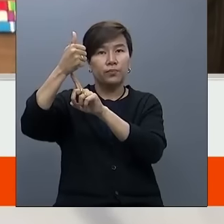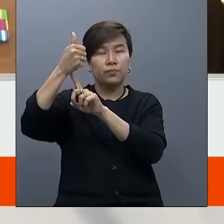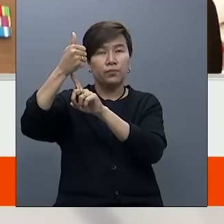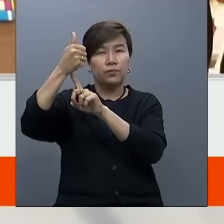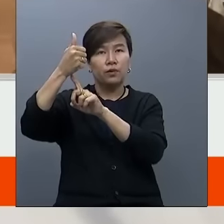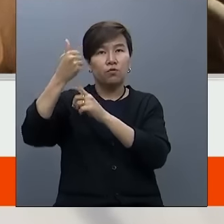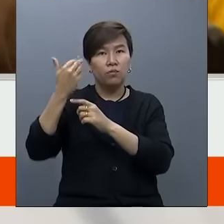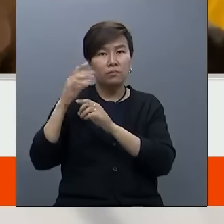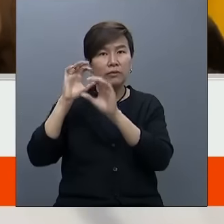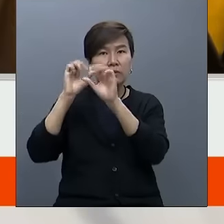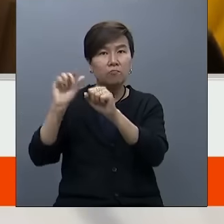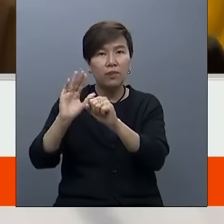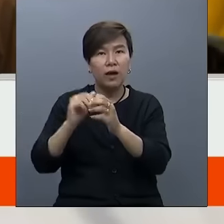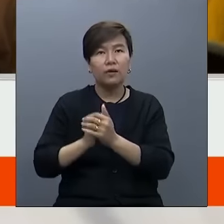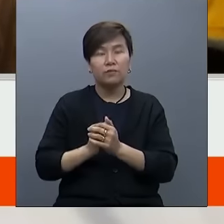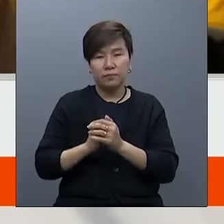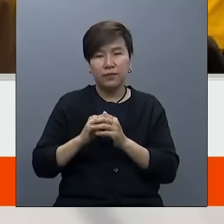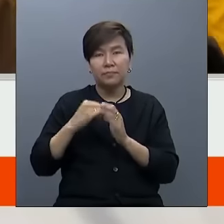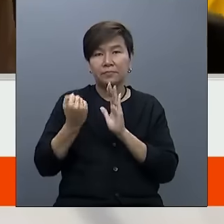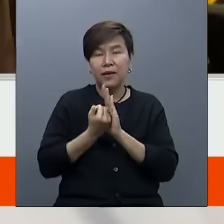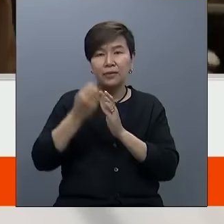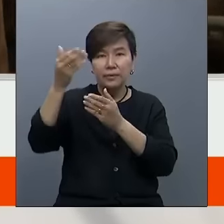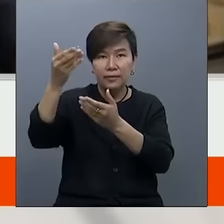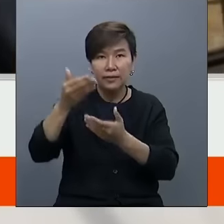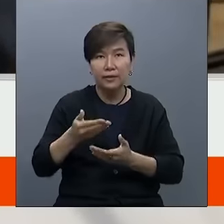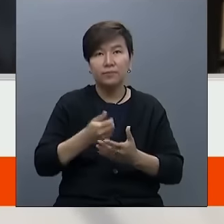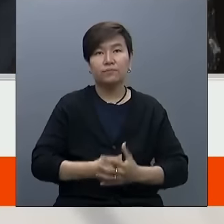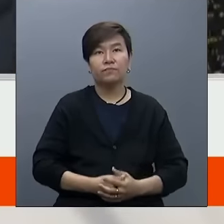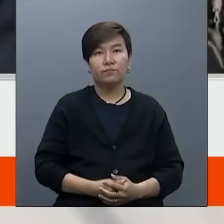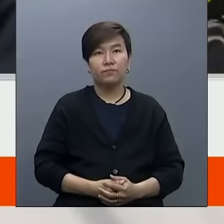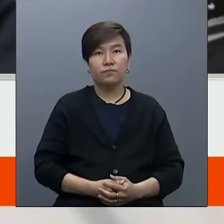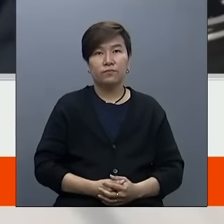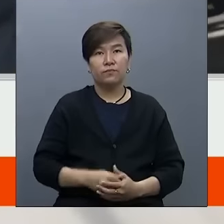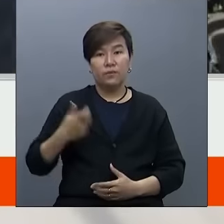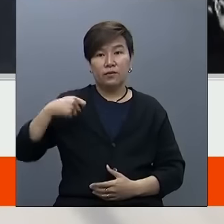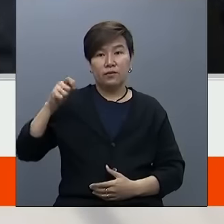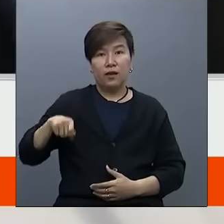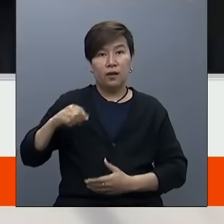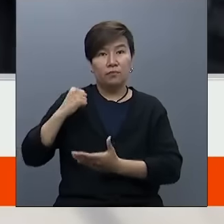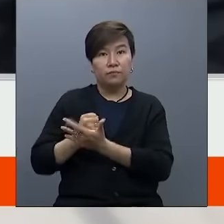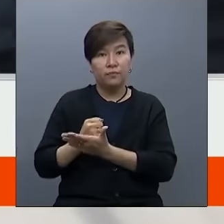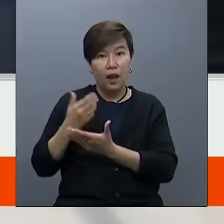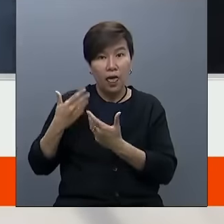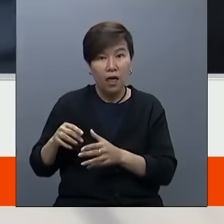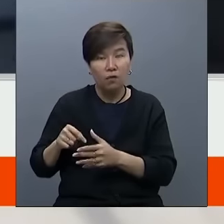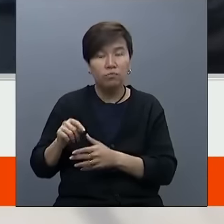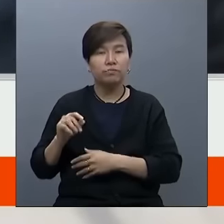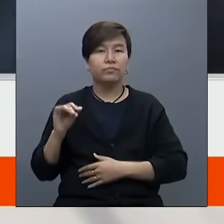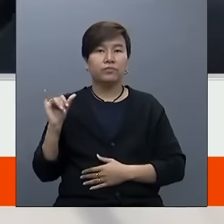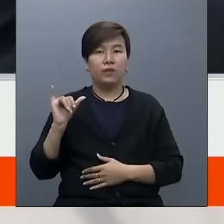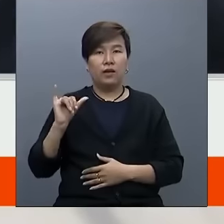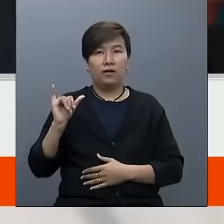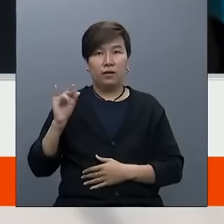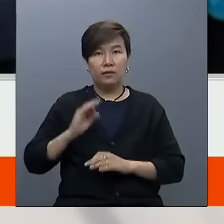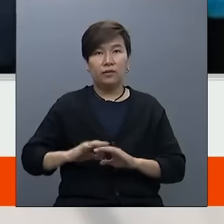ไปออกหมายจับให้ไปออกหมายเรียกท ี นี้ถามว่าศาลทำไมไม่ออกหมายเรียกให้ไม่ใช่นะฮ ะ ศาลจะออกหมายเรียกไม่ได้เพราะว่าศาลไม่ได้ต้อง